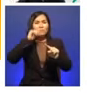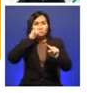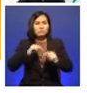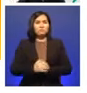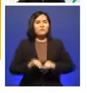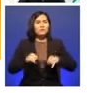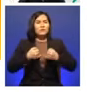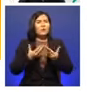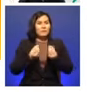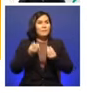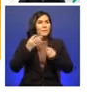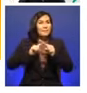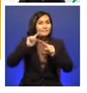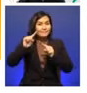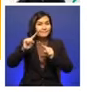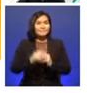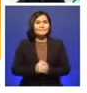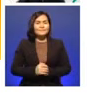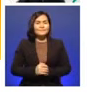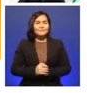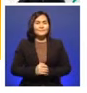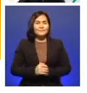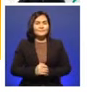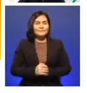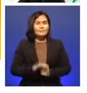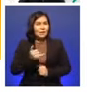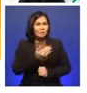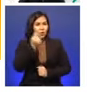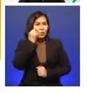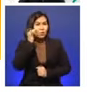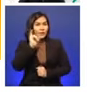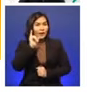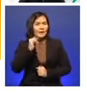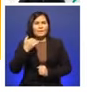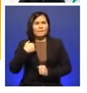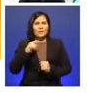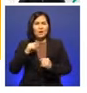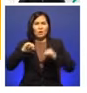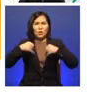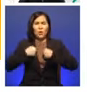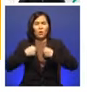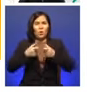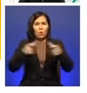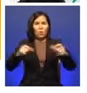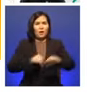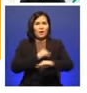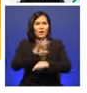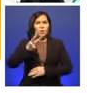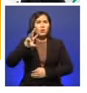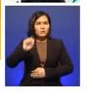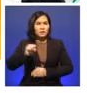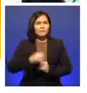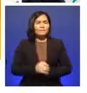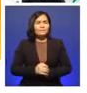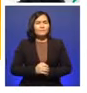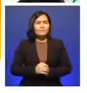ที่ดินมากที่สุดปัจจุบันนะครับหลายท่านอาจจะไม่ทราบข้อมูลก็คือมีสูงถึง 600,000 ไร่นะครับแล้วก็ผู้ที่ถือครองที่ดินมากที่สุ